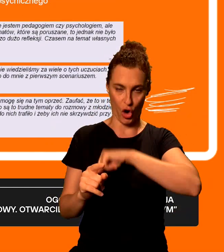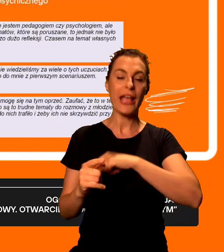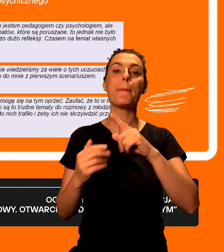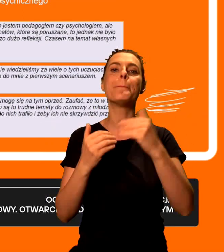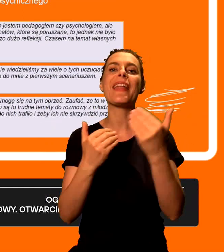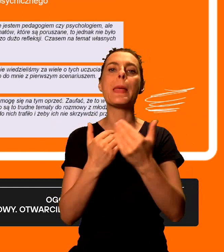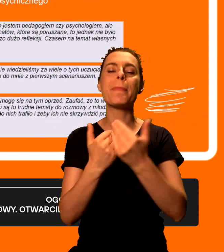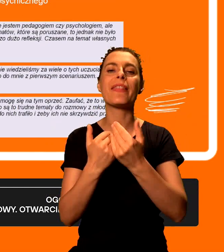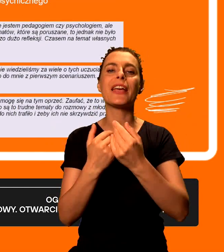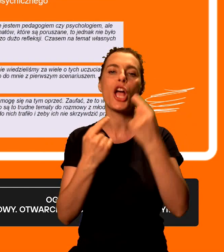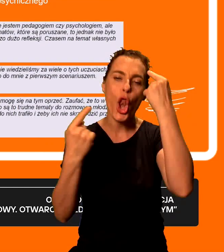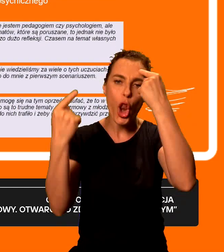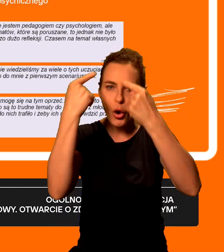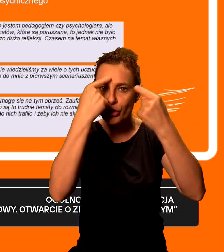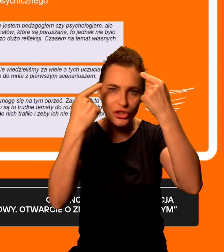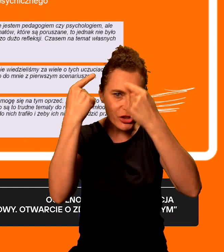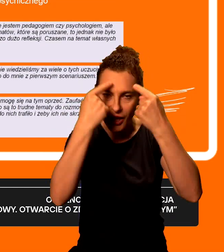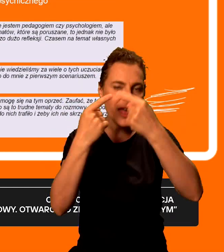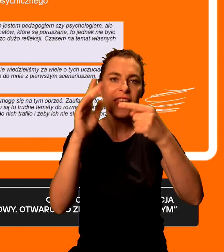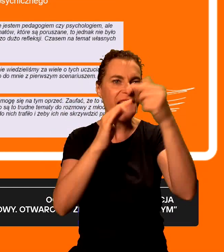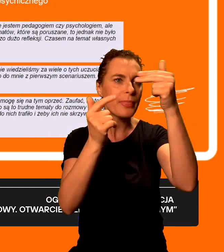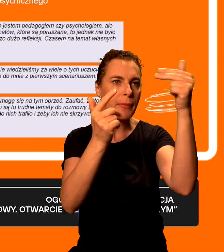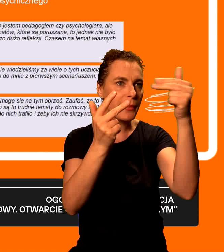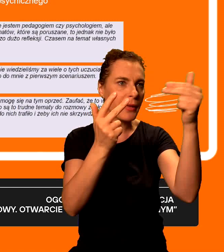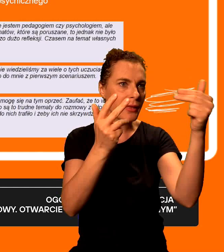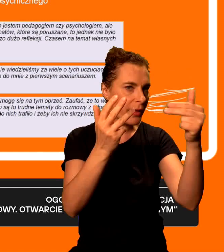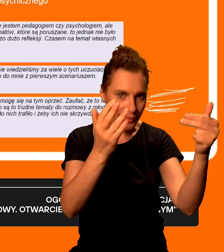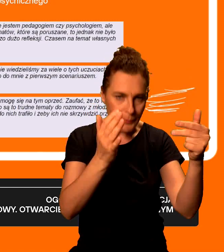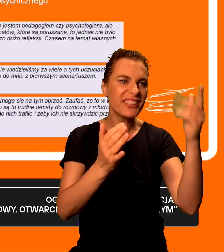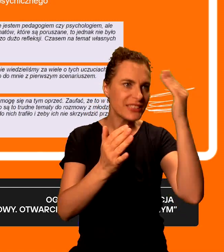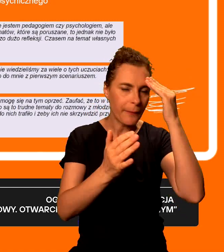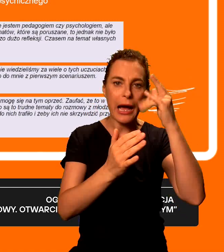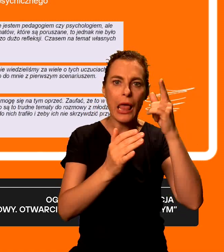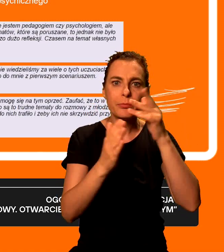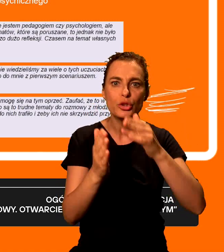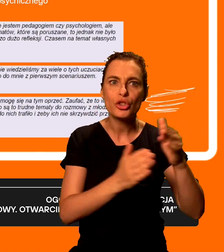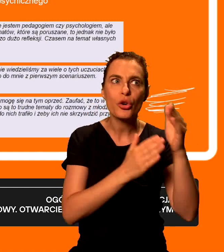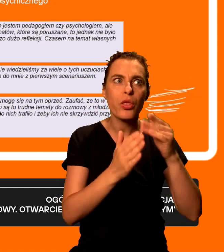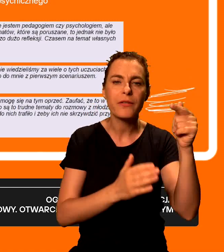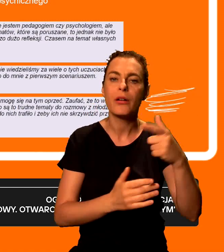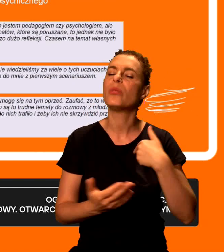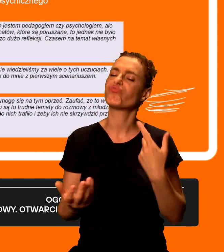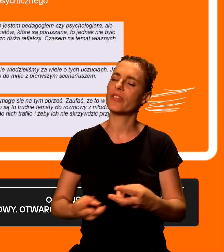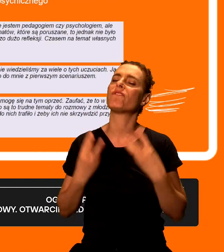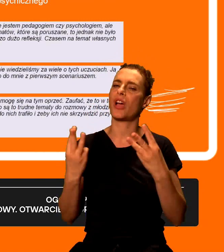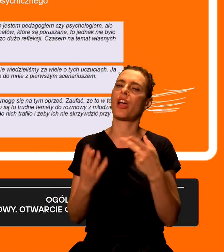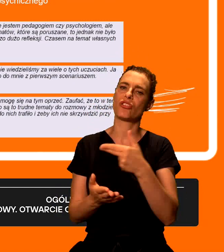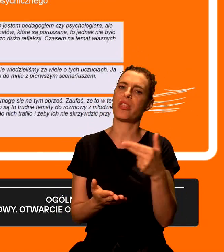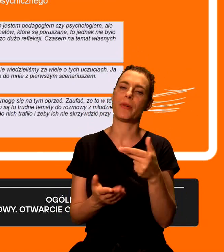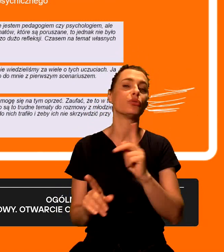myślącym. Tak, znałam wiele tematów, ale trzeba się było jednak mocno przygotować. Ale słuchajcie, to jest też niezwykle ważna rzecz. To